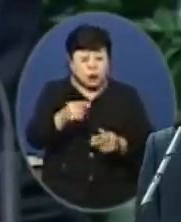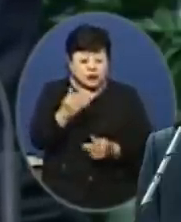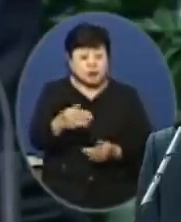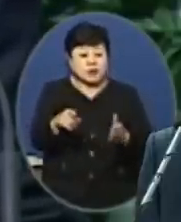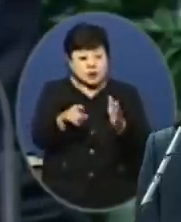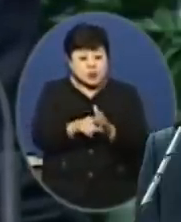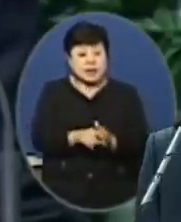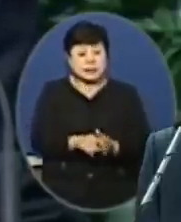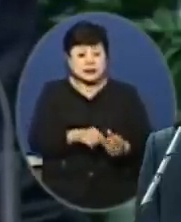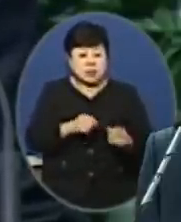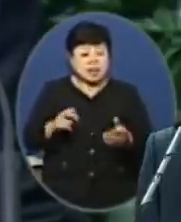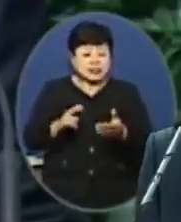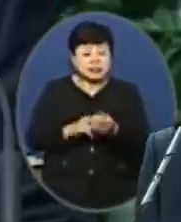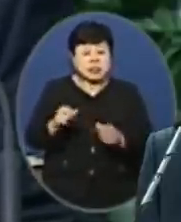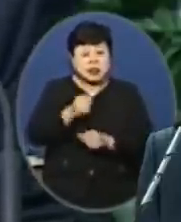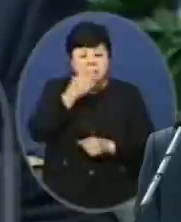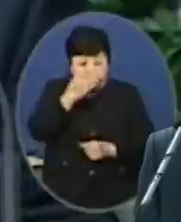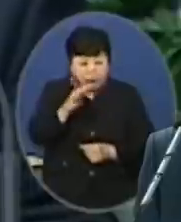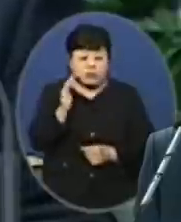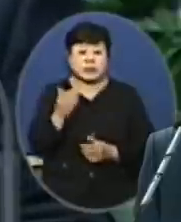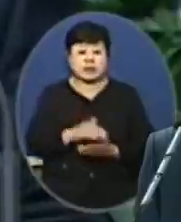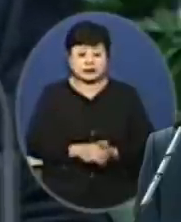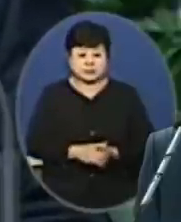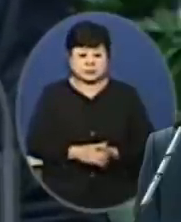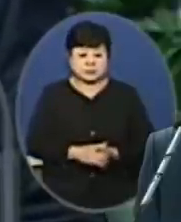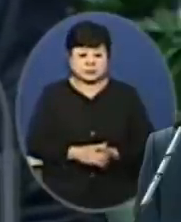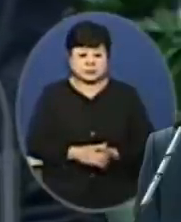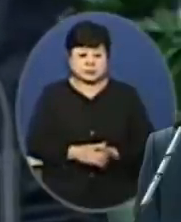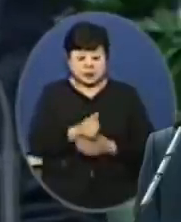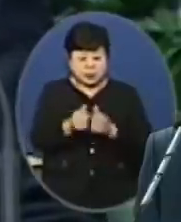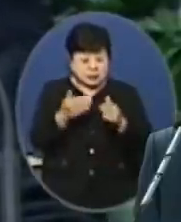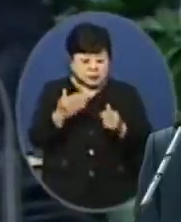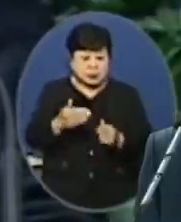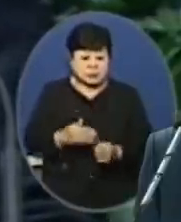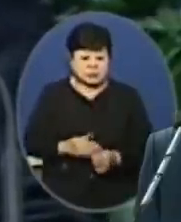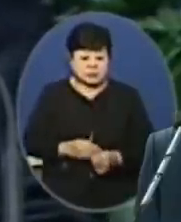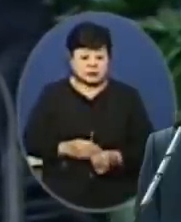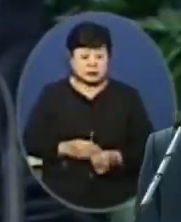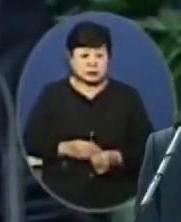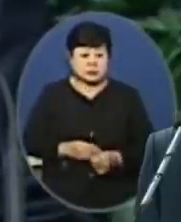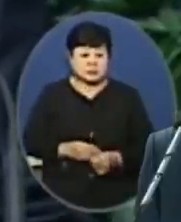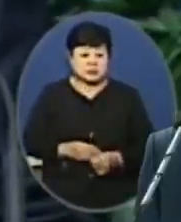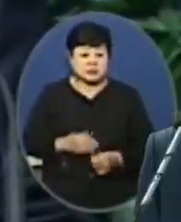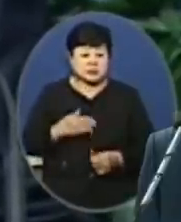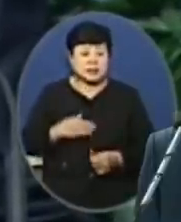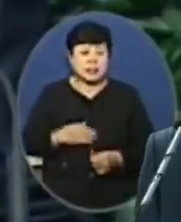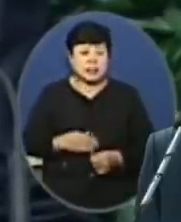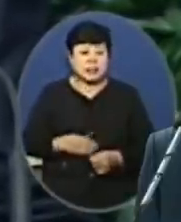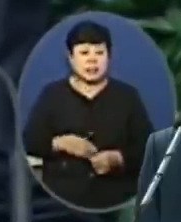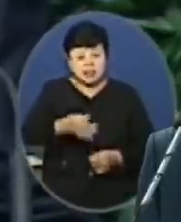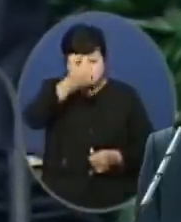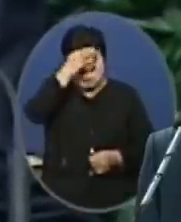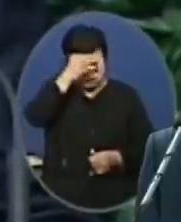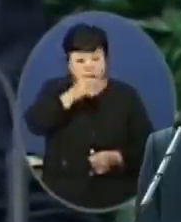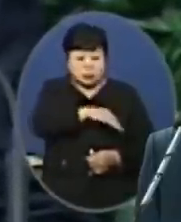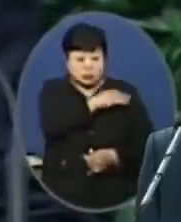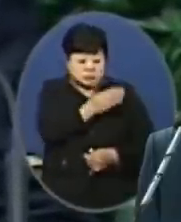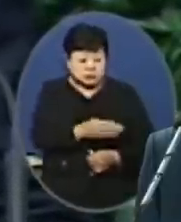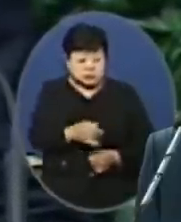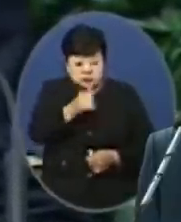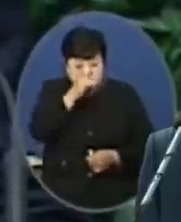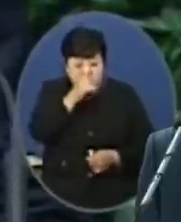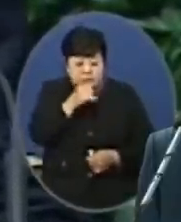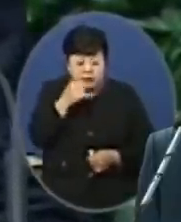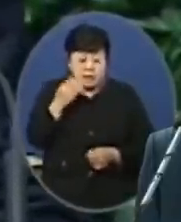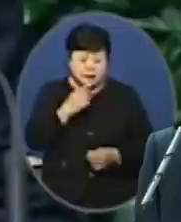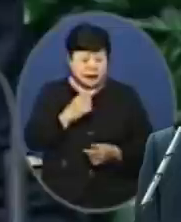여러분을 위해서 그런 일을 할 수 있다는 것입니다. 하나님이 내 신분증이 이것이다, 내 실력이 이것이다,